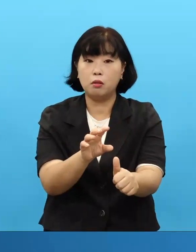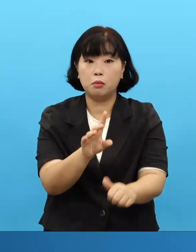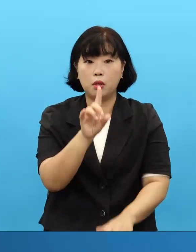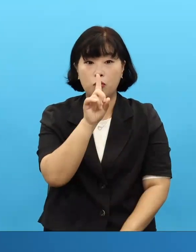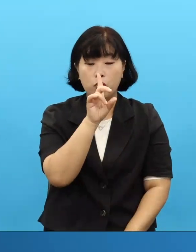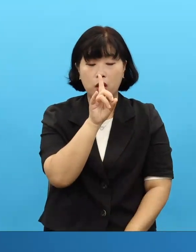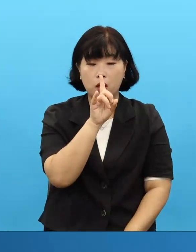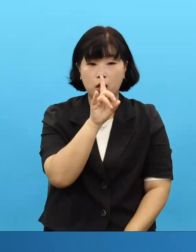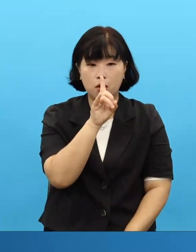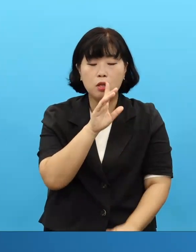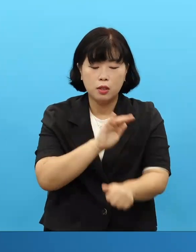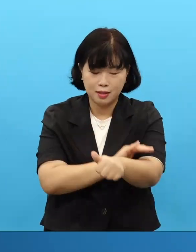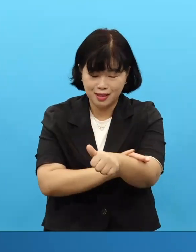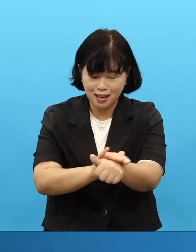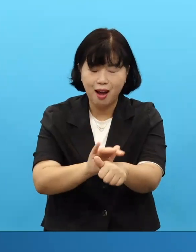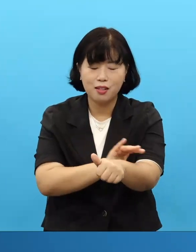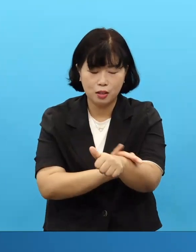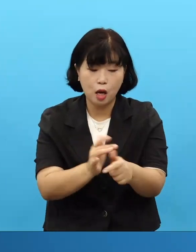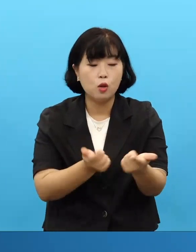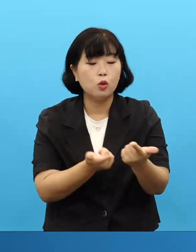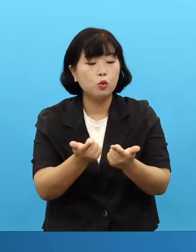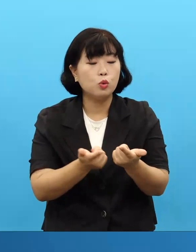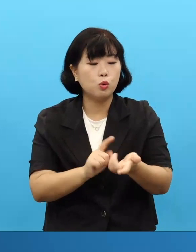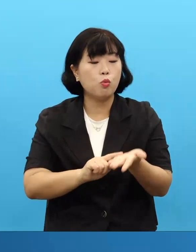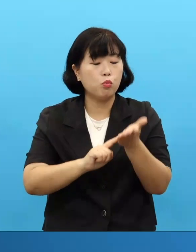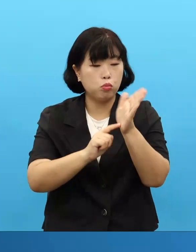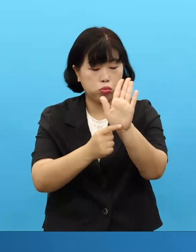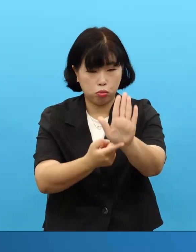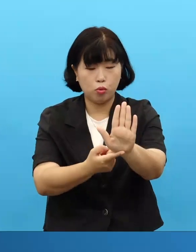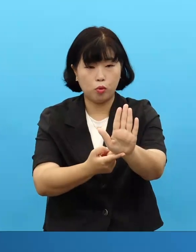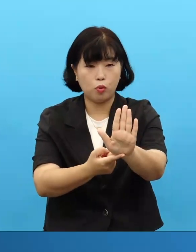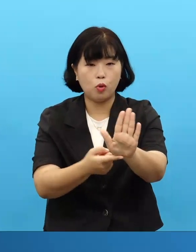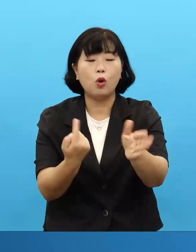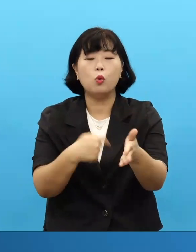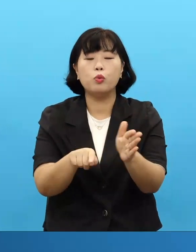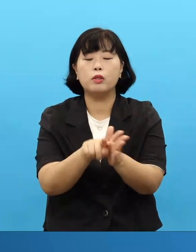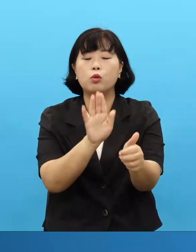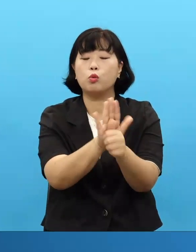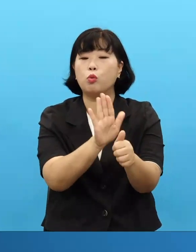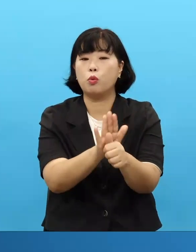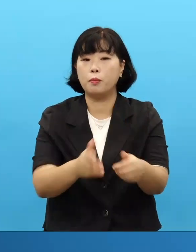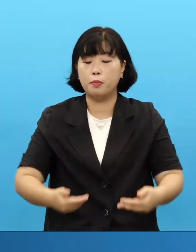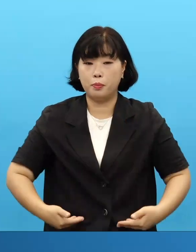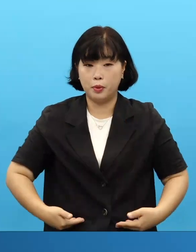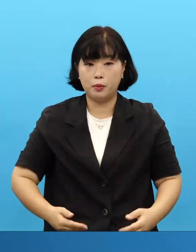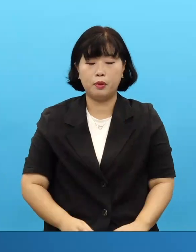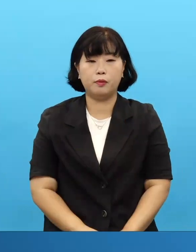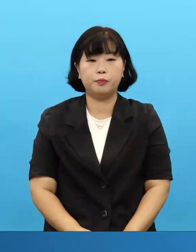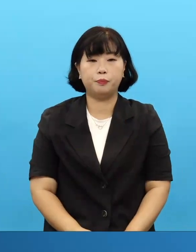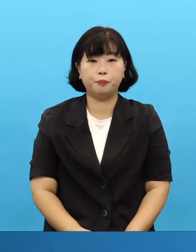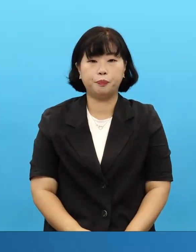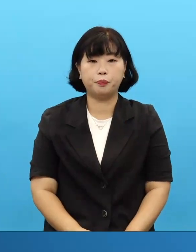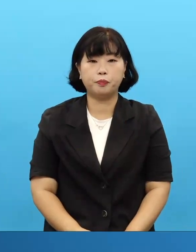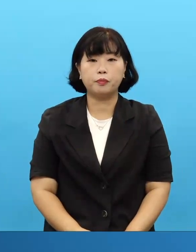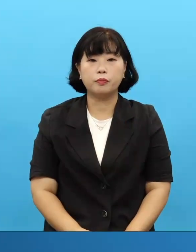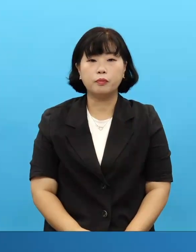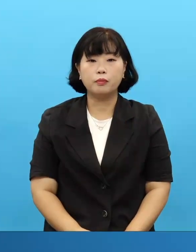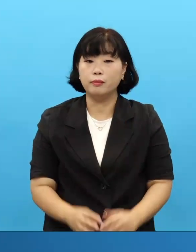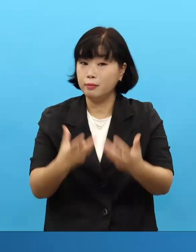that, it's not going to work. 그러니까 이 부잣집에 가는데 말이요. 어마어마한 오르간이 비싼 게